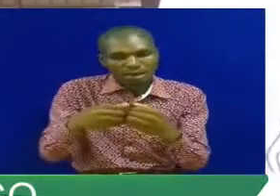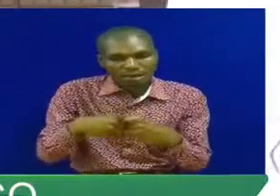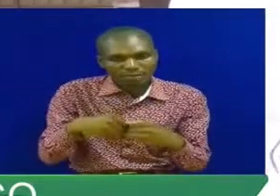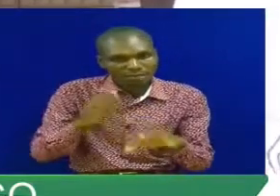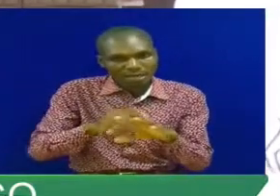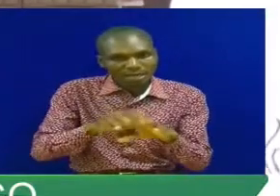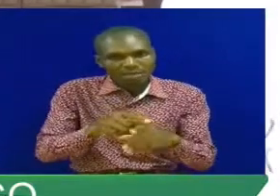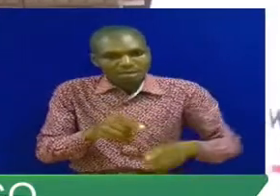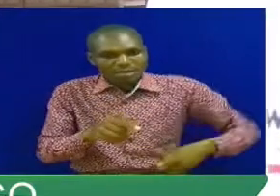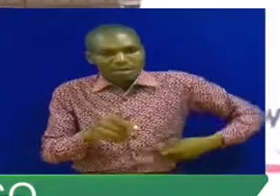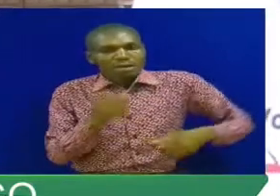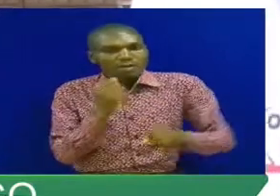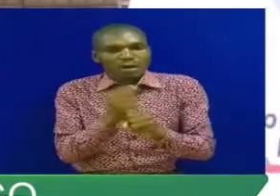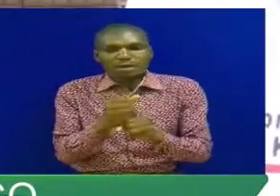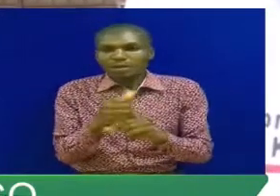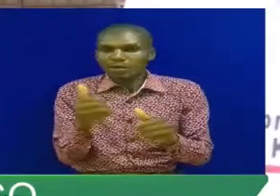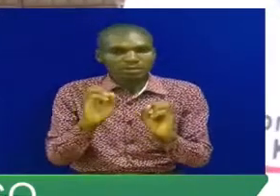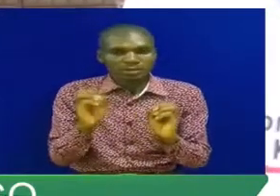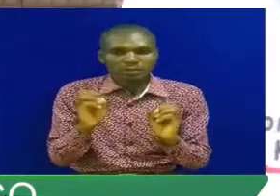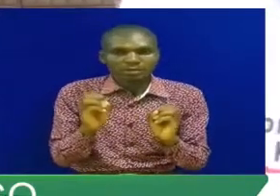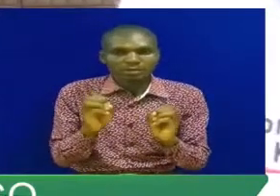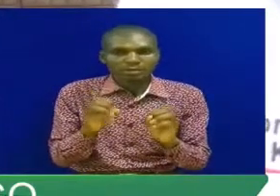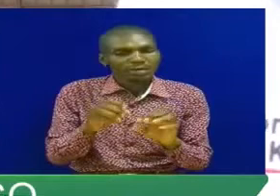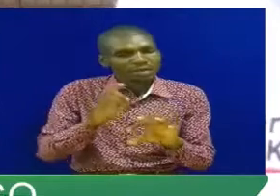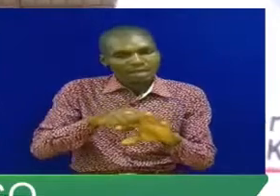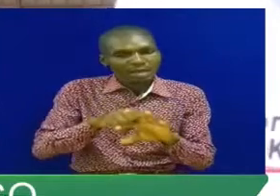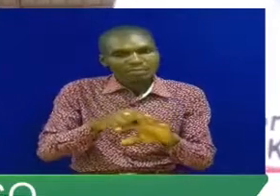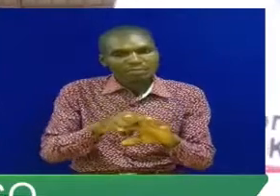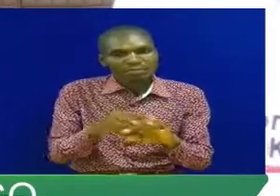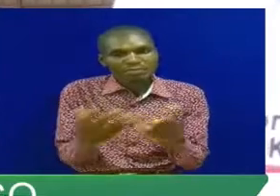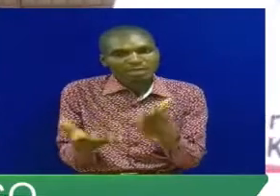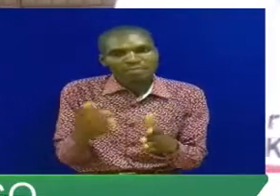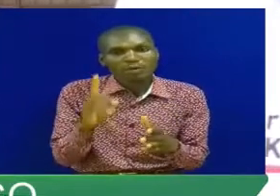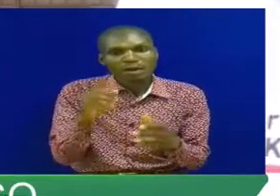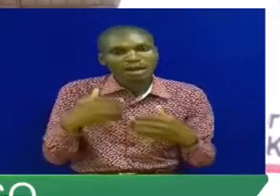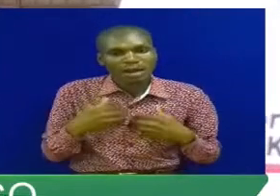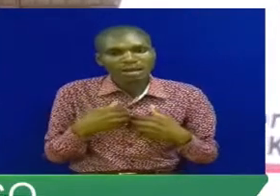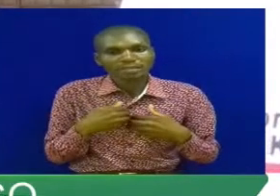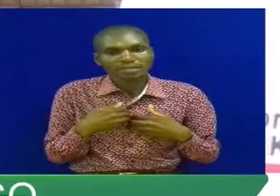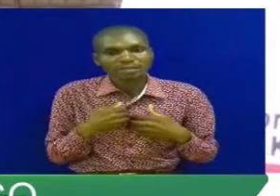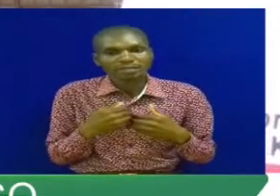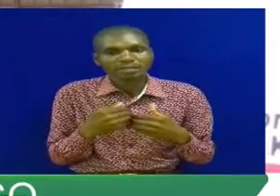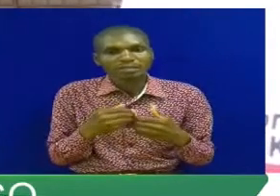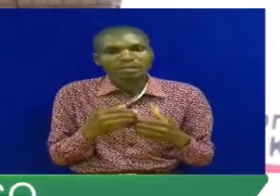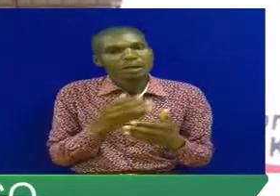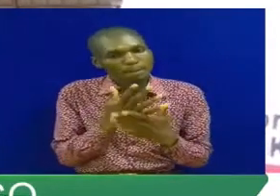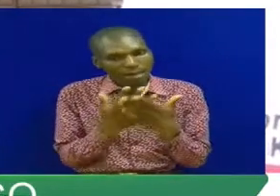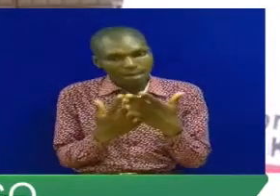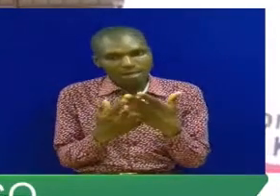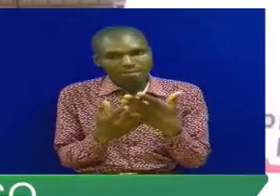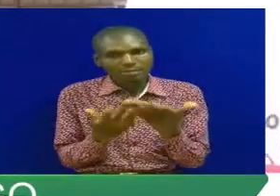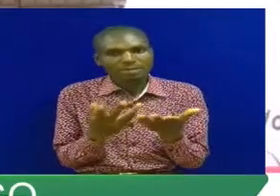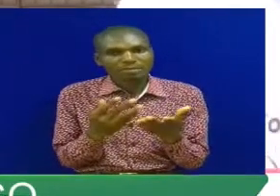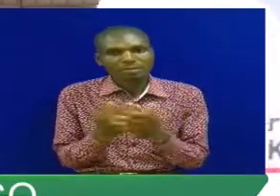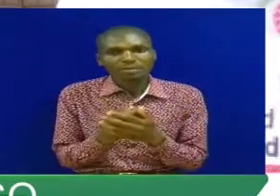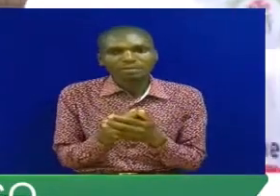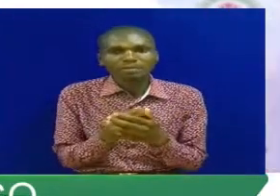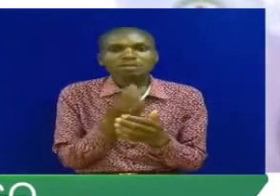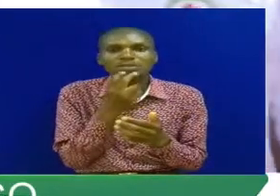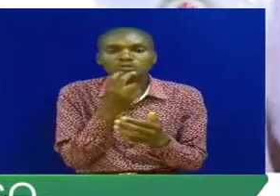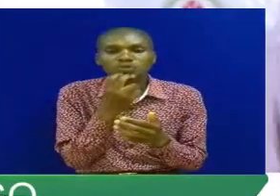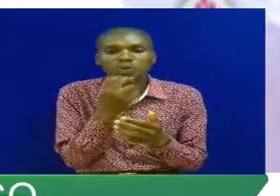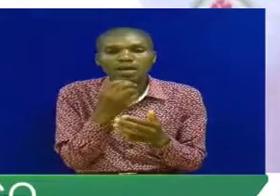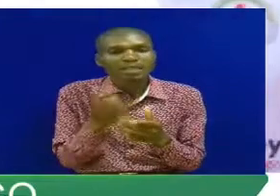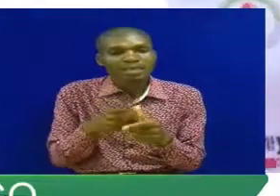biya. Totebe ekero monta bwate oboroire bwa pressure. Gose sukari na nda atari konywa mariogo